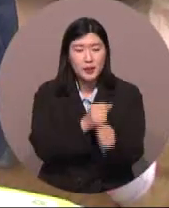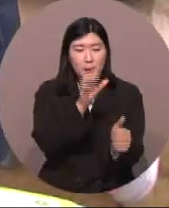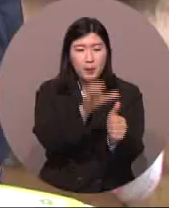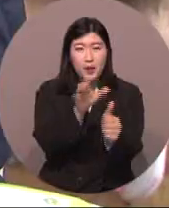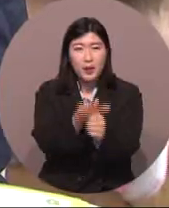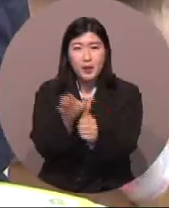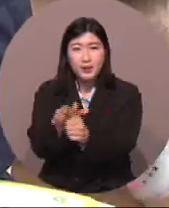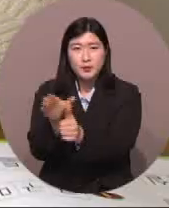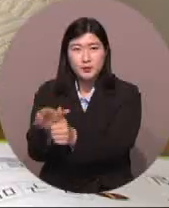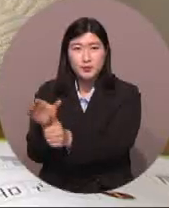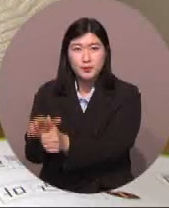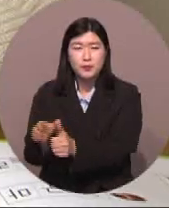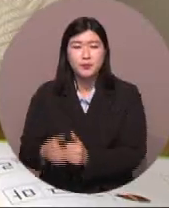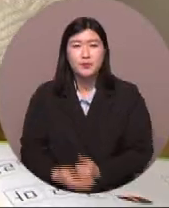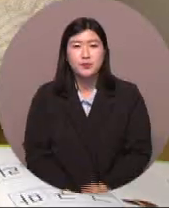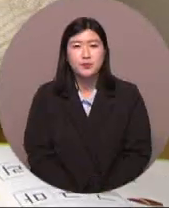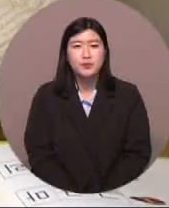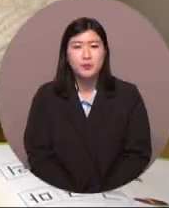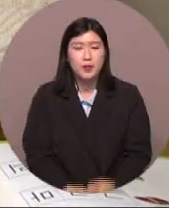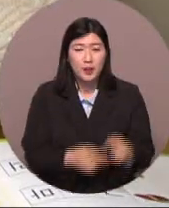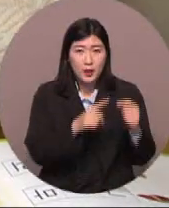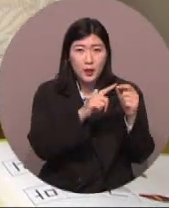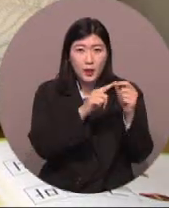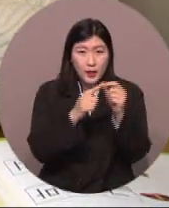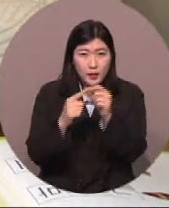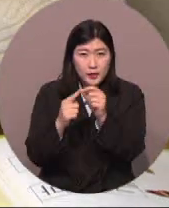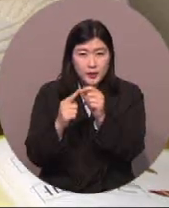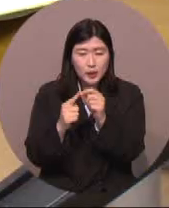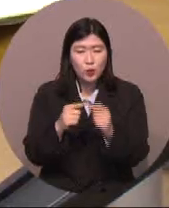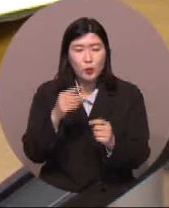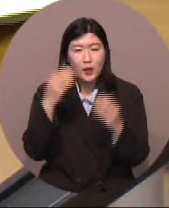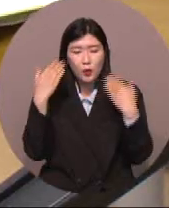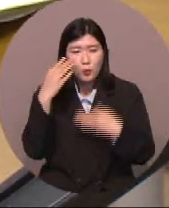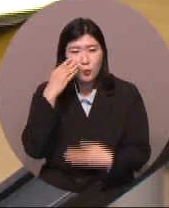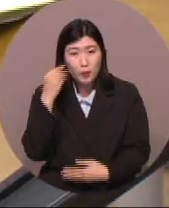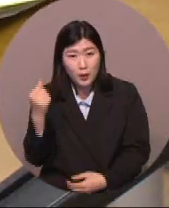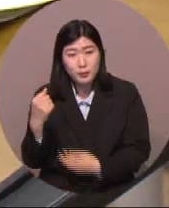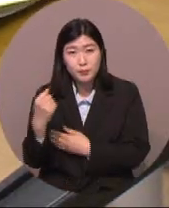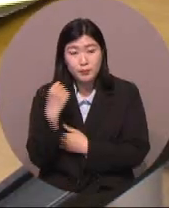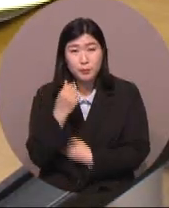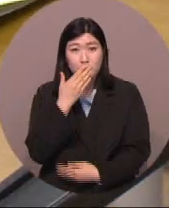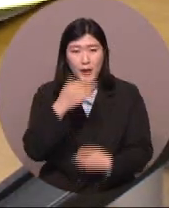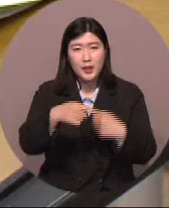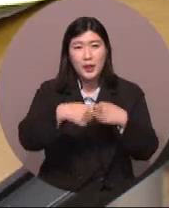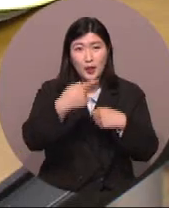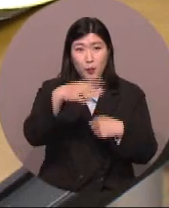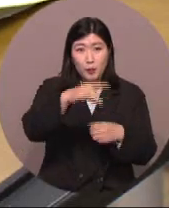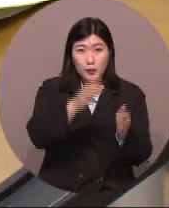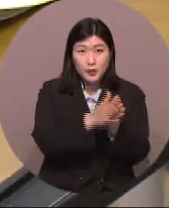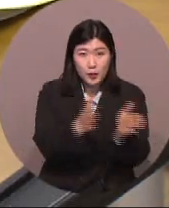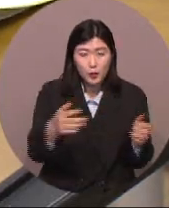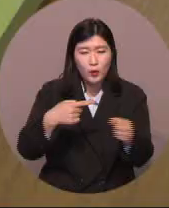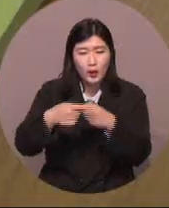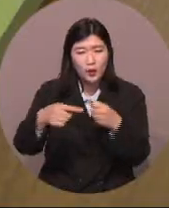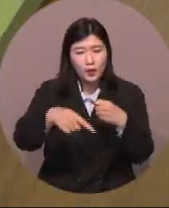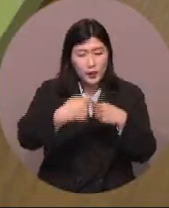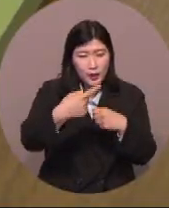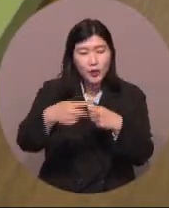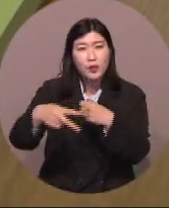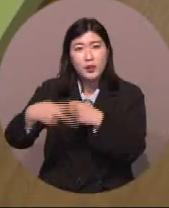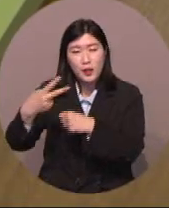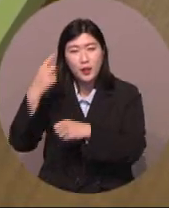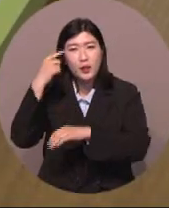교사를 배치했습니다. 한글 해독과 초기 문해력이 중요한 1학년부터 우선 시행해 내년에는